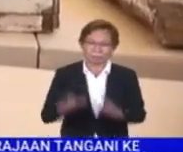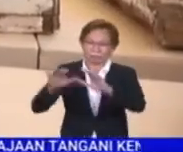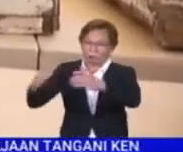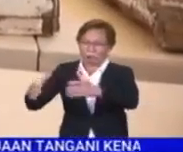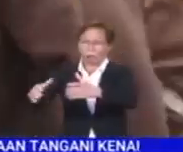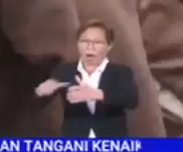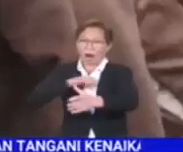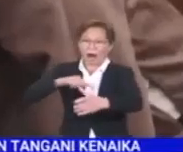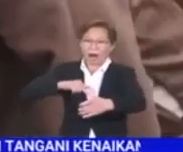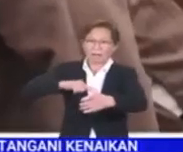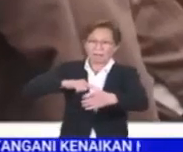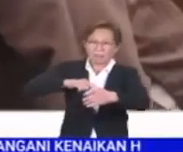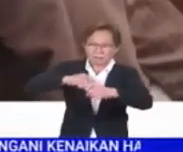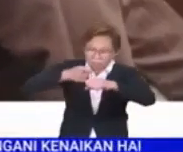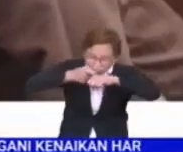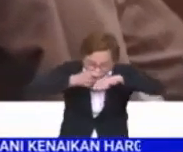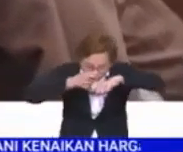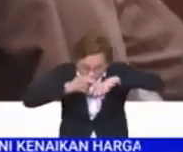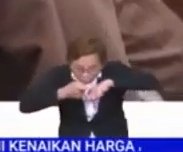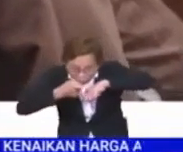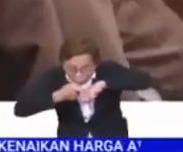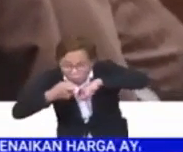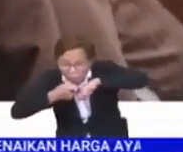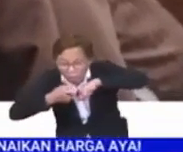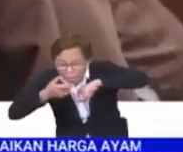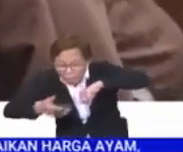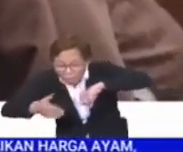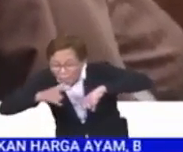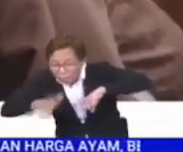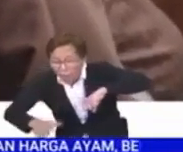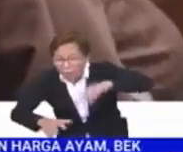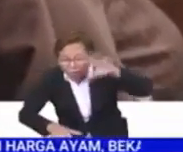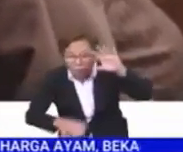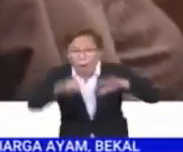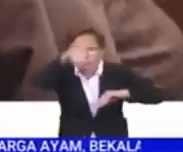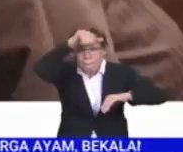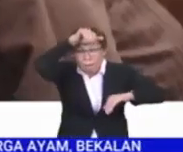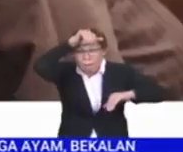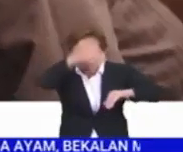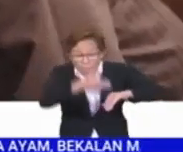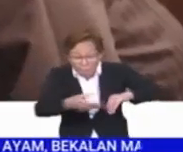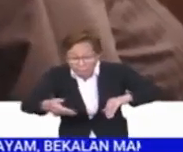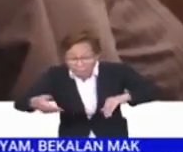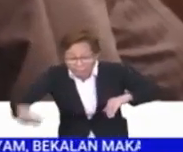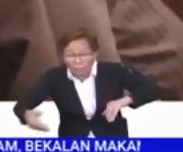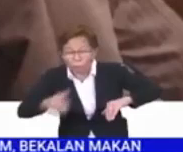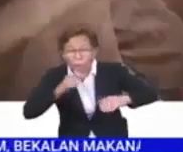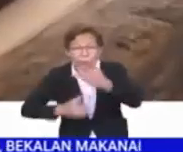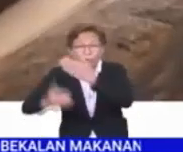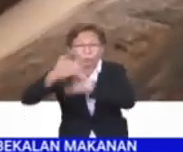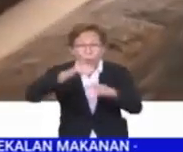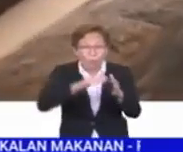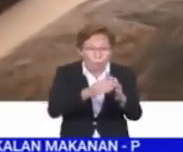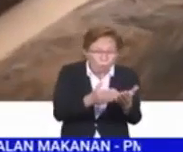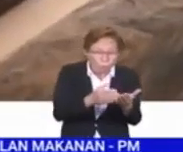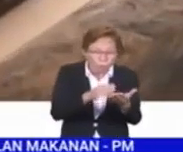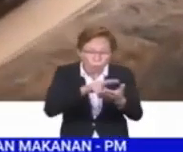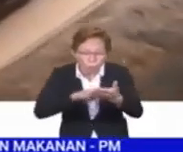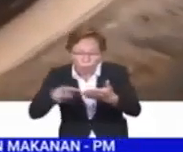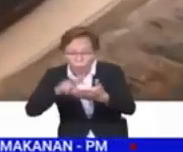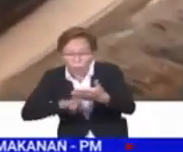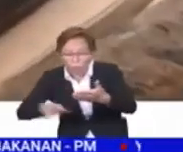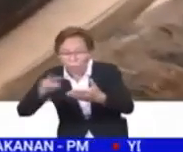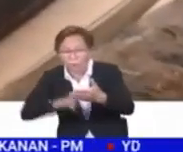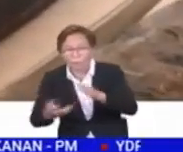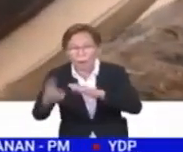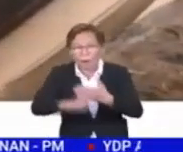Sekumpulan ahli arkeologi Mesir temui ratusan artifak purba seperti buku ritual kematian, keranda